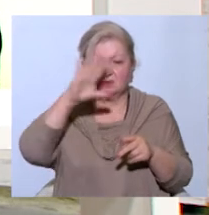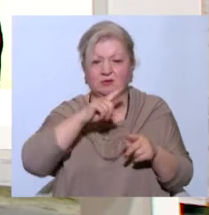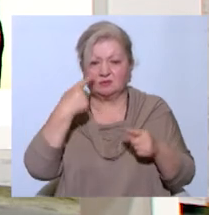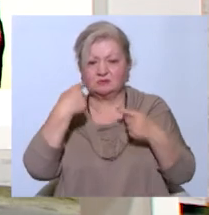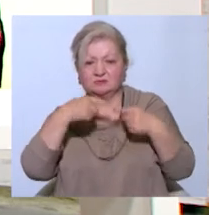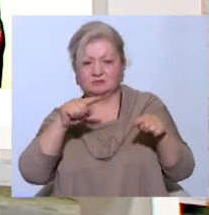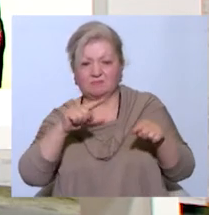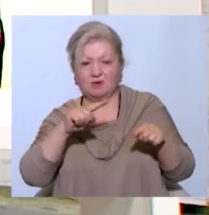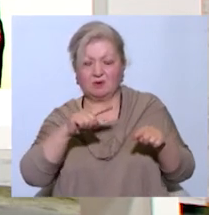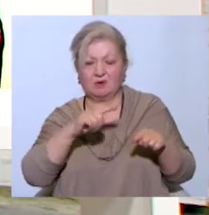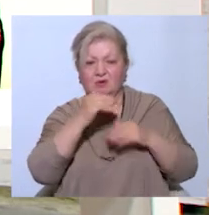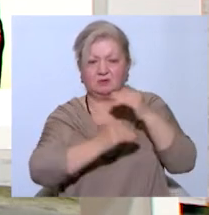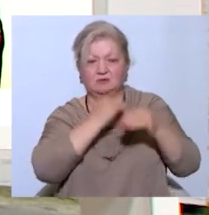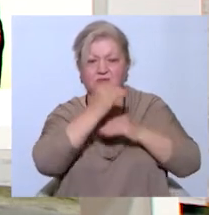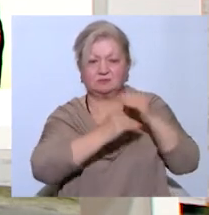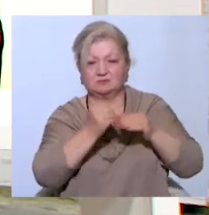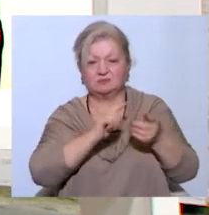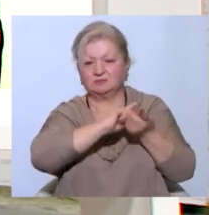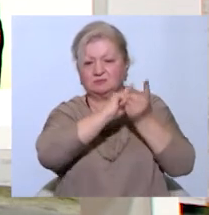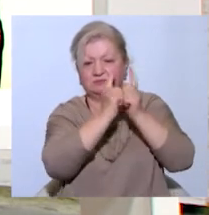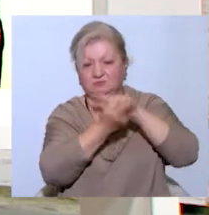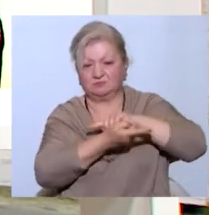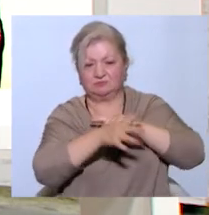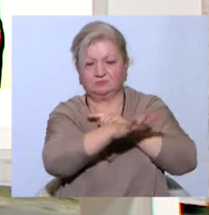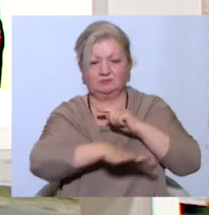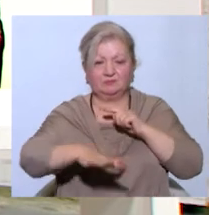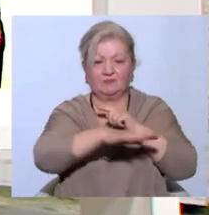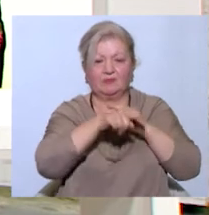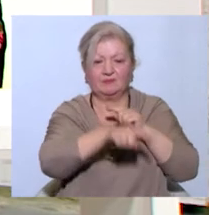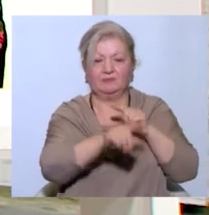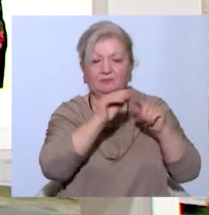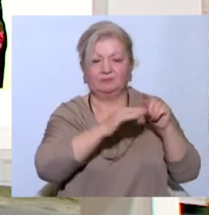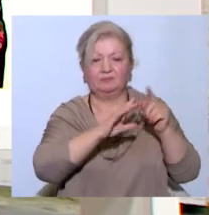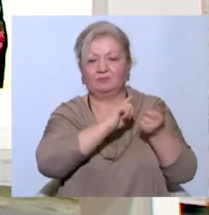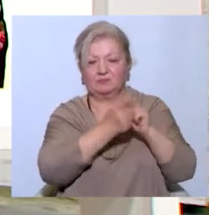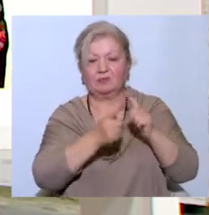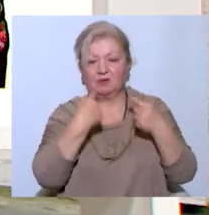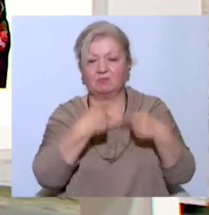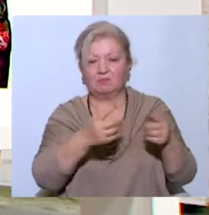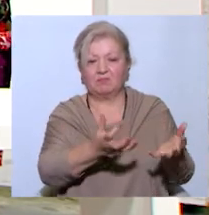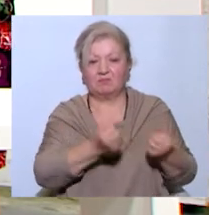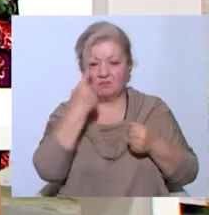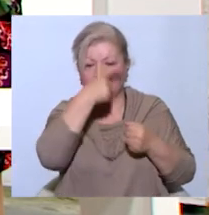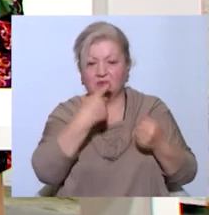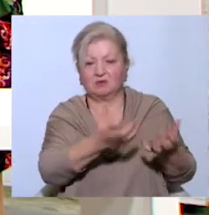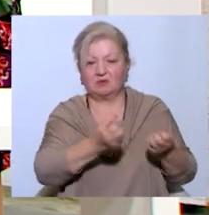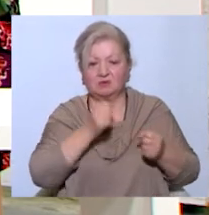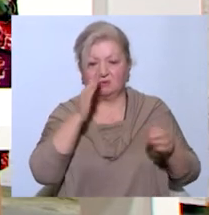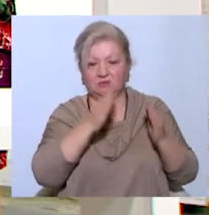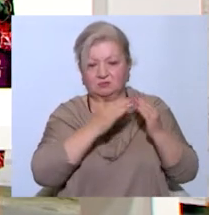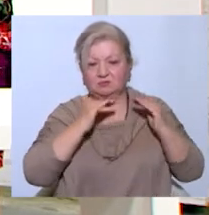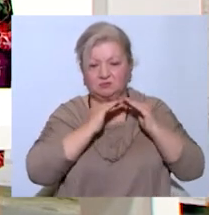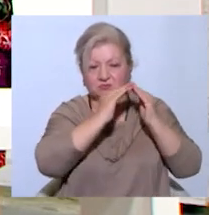და ცივილიზაციის შეცვლამ სრულიად გარდაქმნა ის ტერიტორიები და ის დასახლებები და მივიღეთ სრულიად განსხვავებული